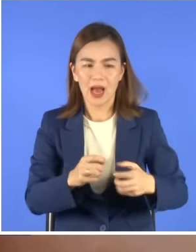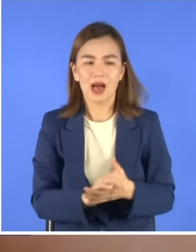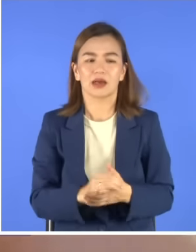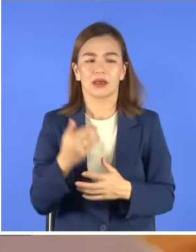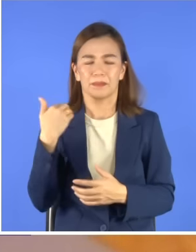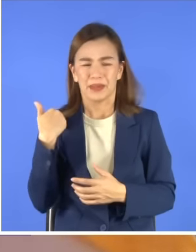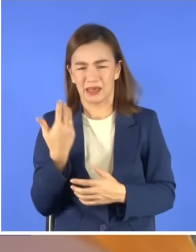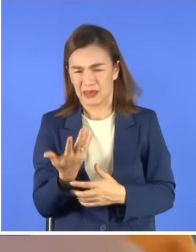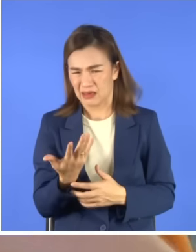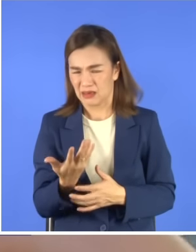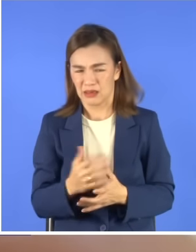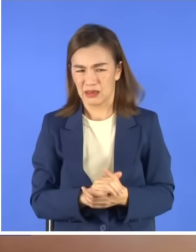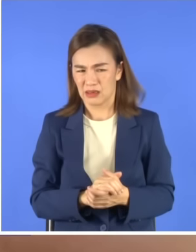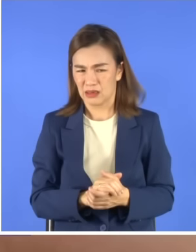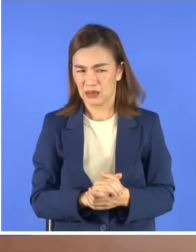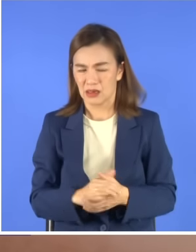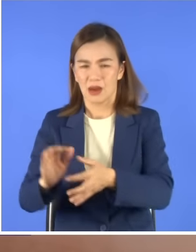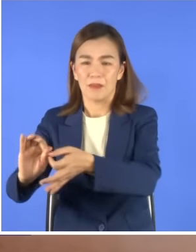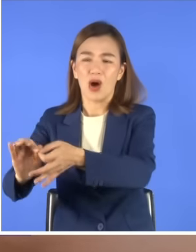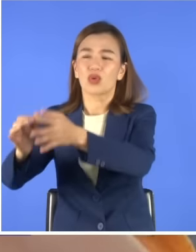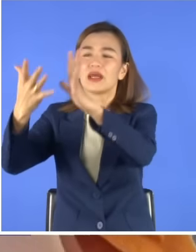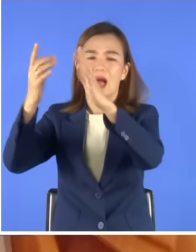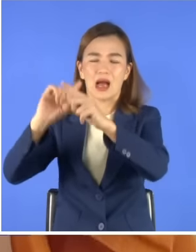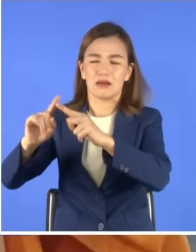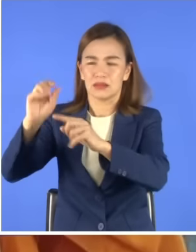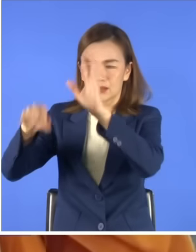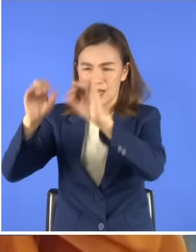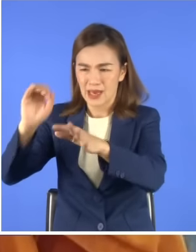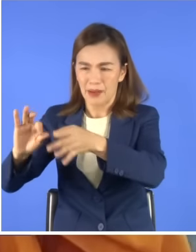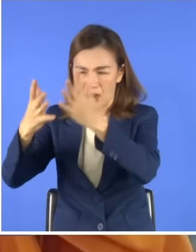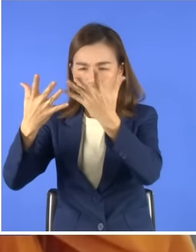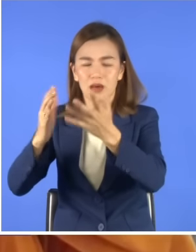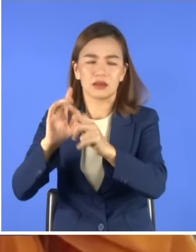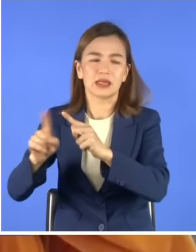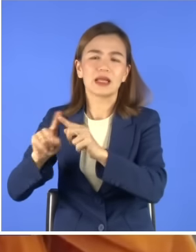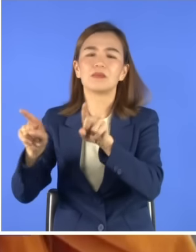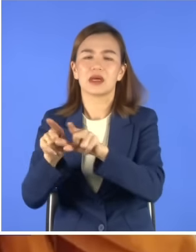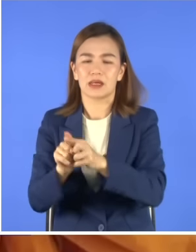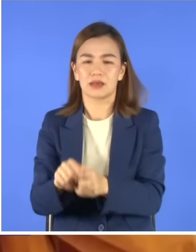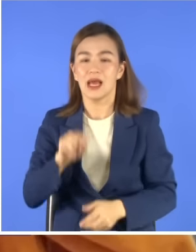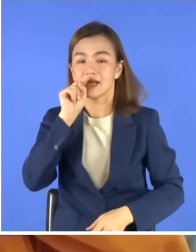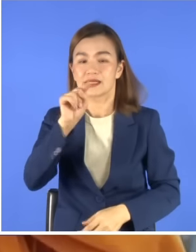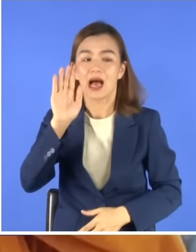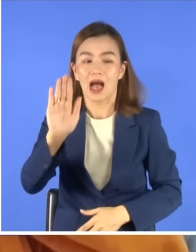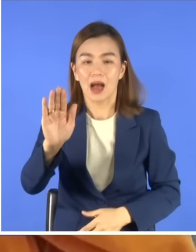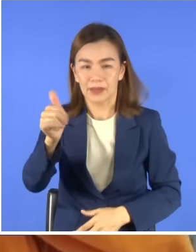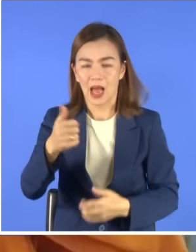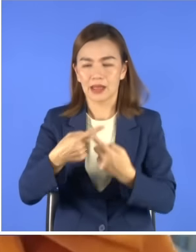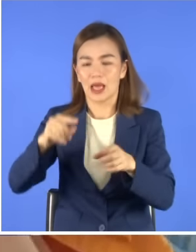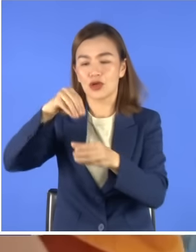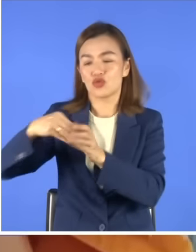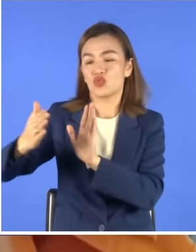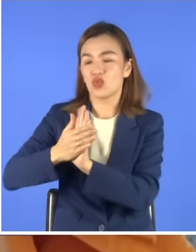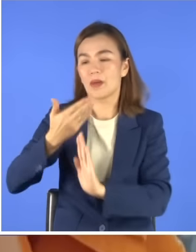หมือนการเผาขยะการนู่นนี่อะไรต่างๆคือมันห้ามได้แต่ถามว่าคนเนี่ยเราไม่ได้ไปดูไปอยู่กับเขาตลอดคือมันไม่อยู่ด้